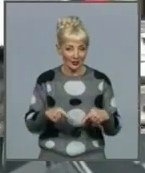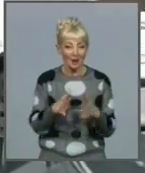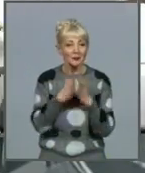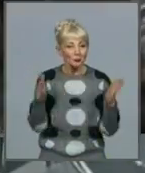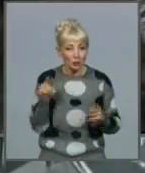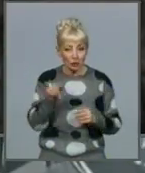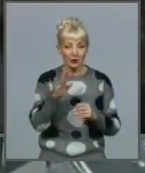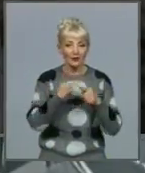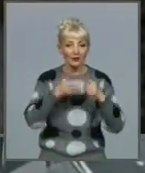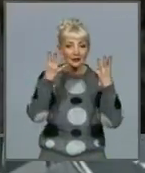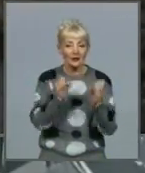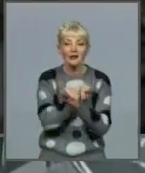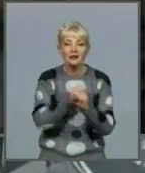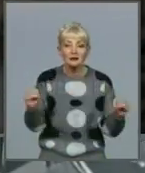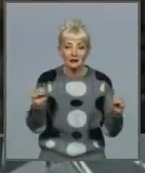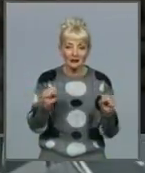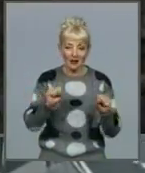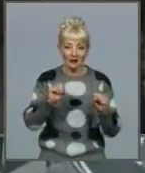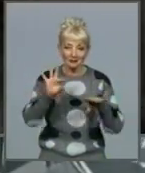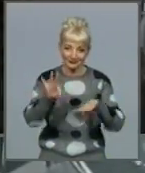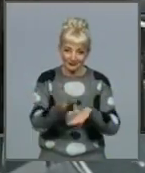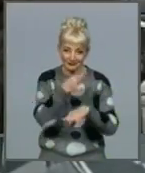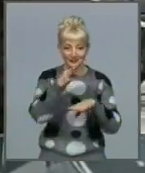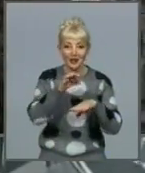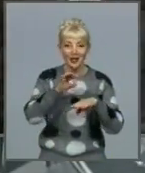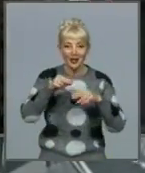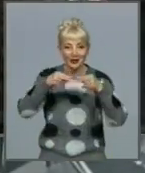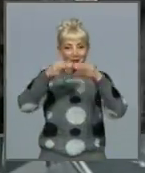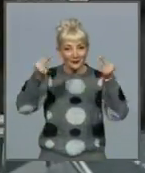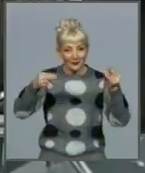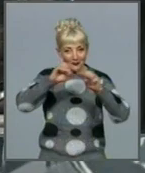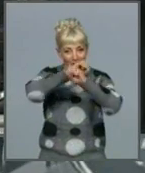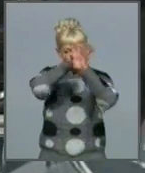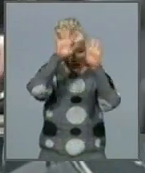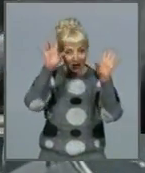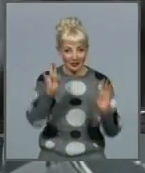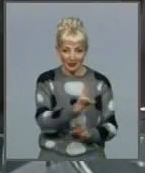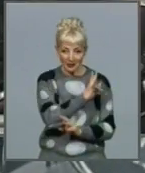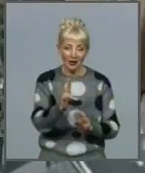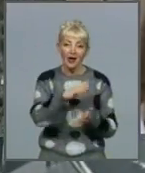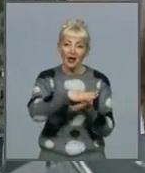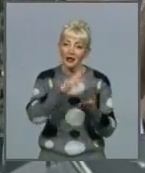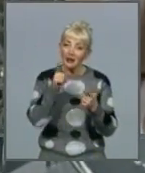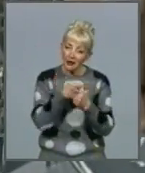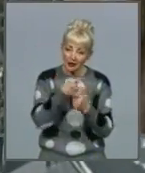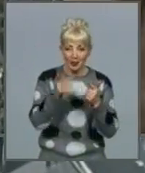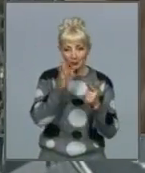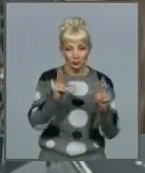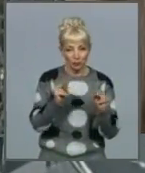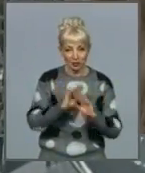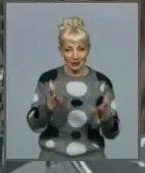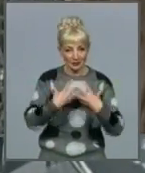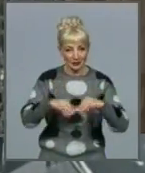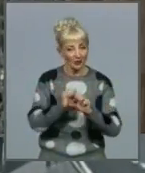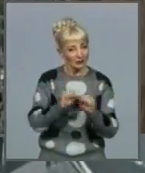можна укладати шлюб, вінчатися, інакше подружнє життя буде нещасливим. Також кажуть, що не можна давати гроші в борг, щоб